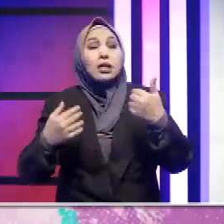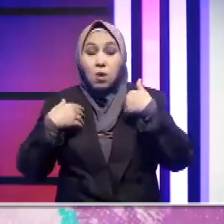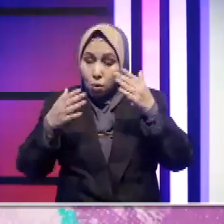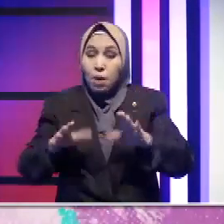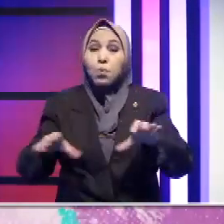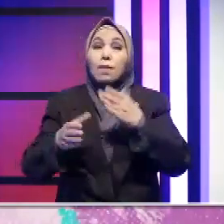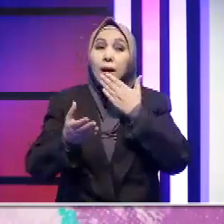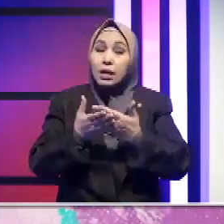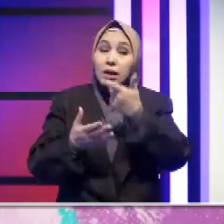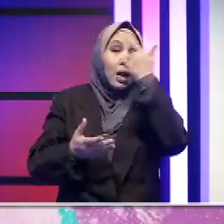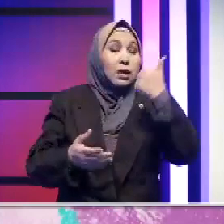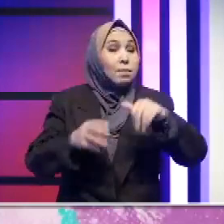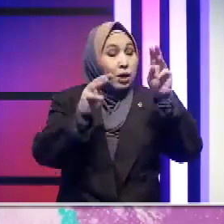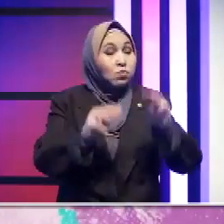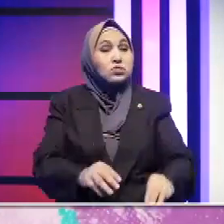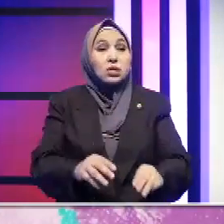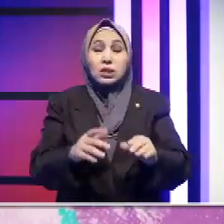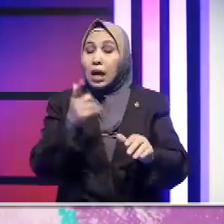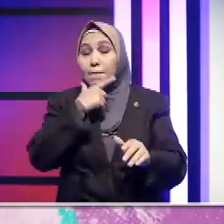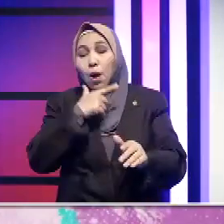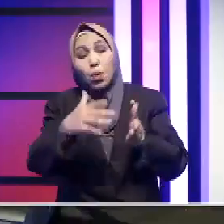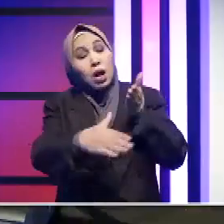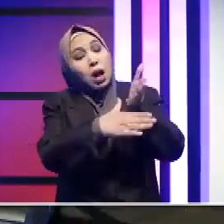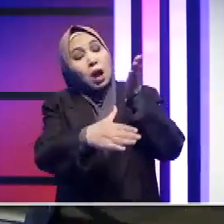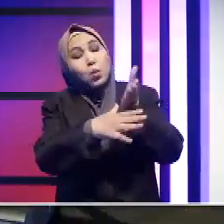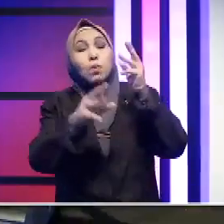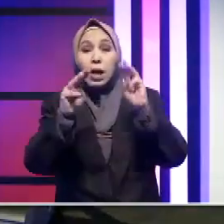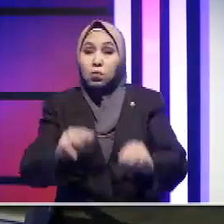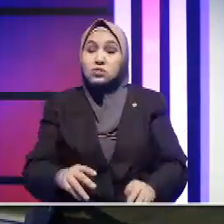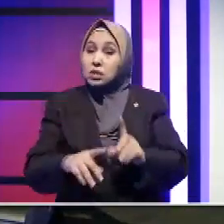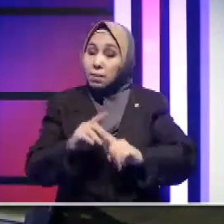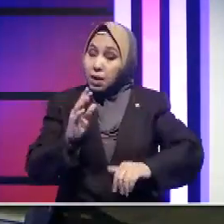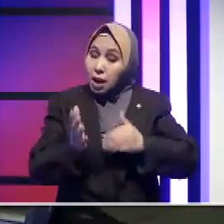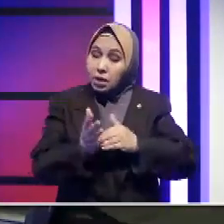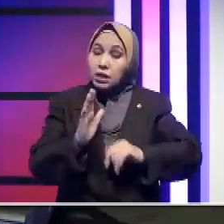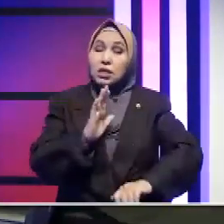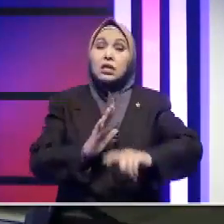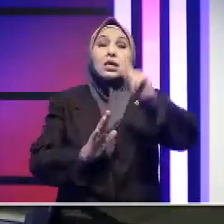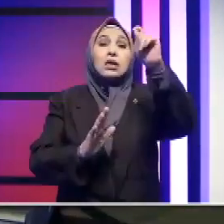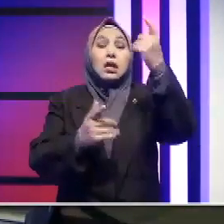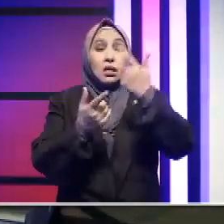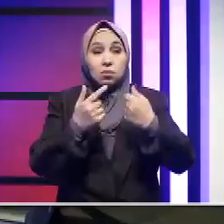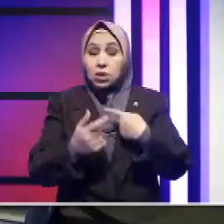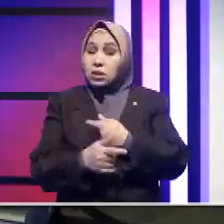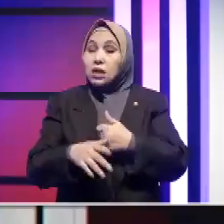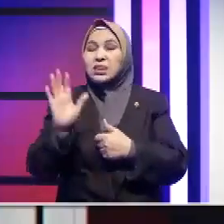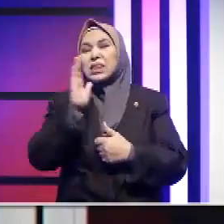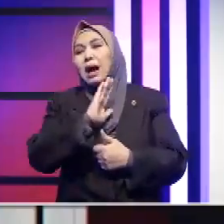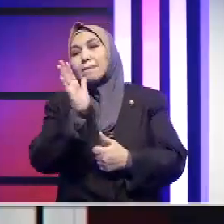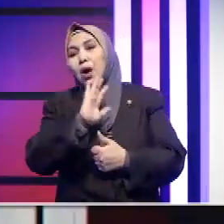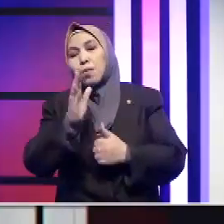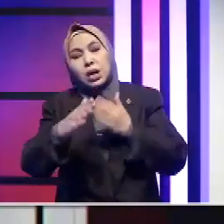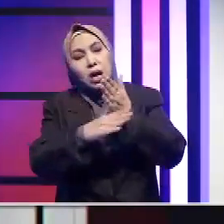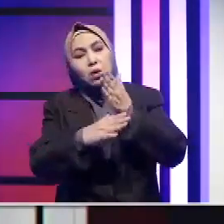berbuat baik karena manusia karena mengganggu manusia tetapi lebih tinggi daripada itu ialah karena kita tidak mau mengganggu